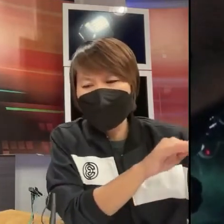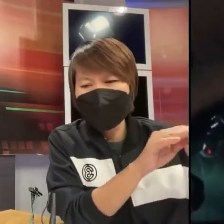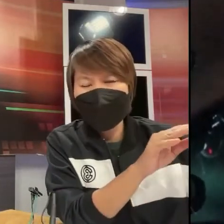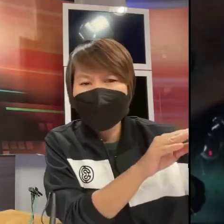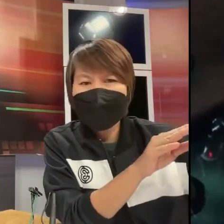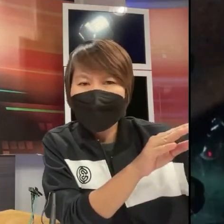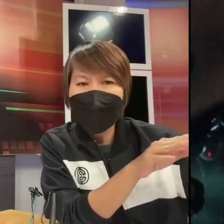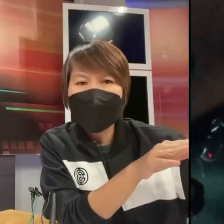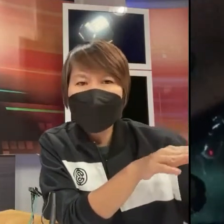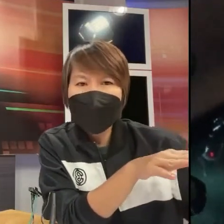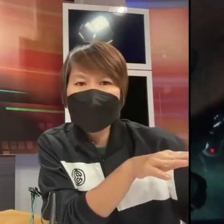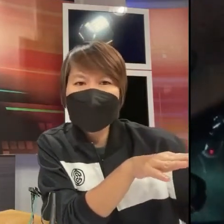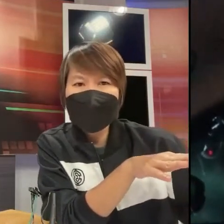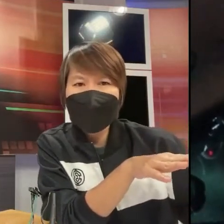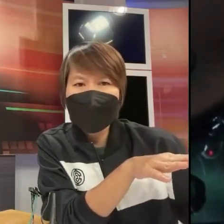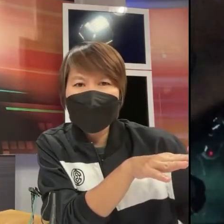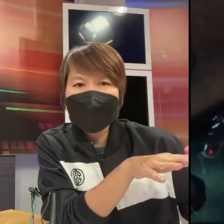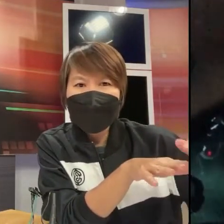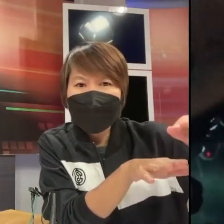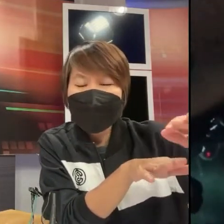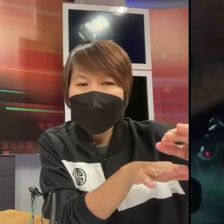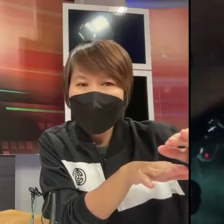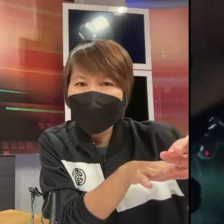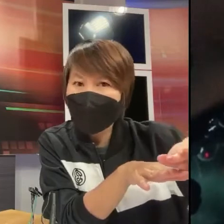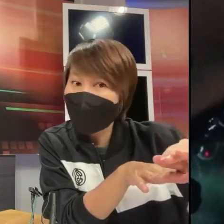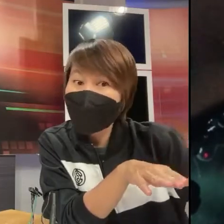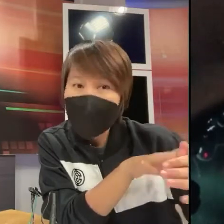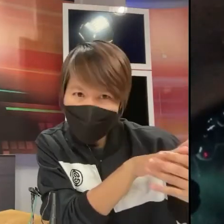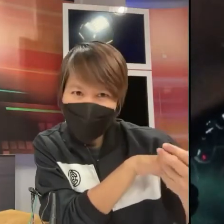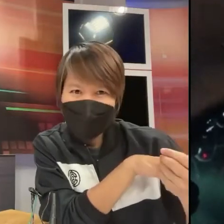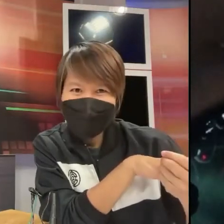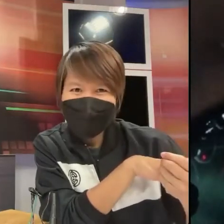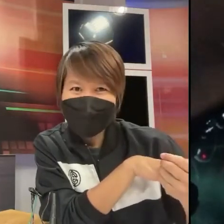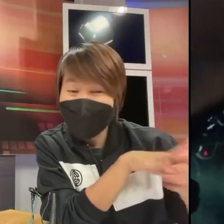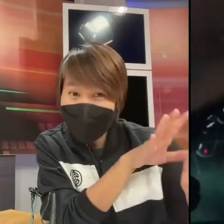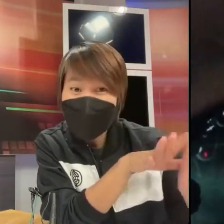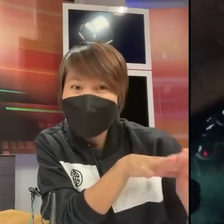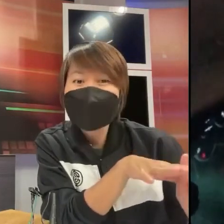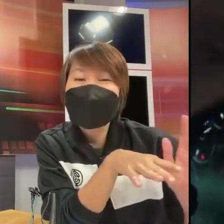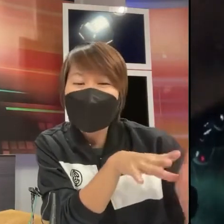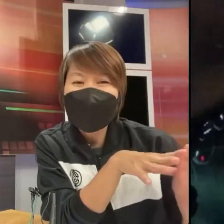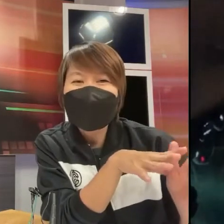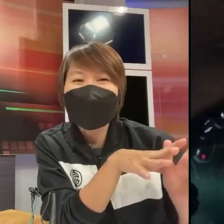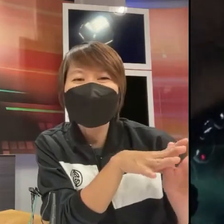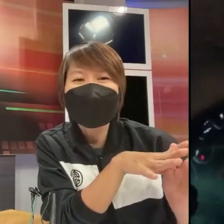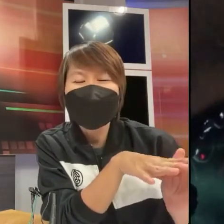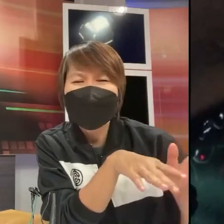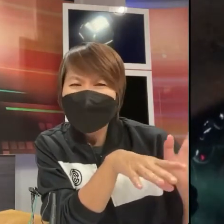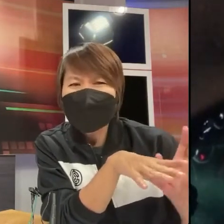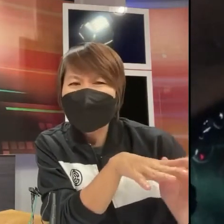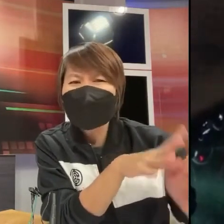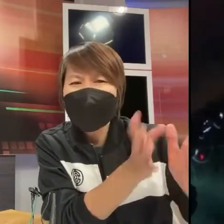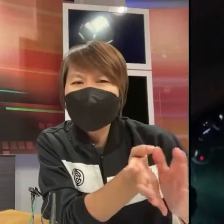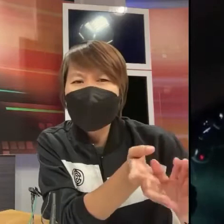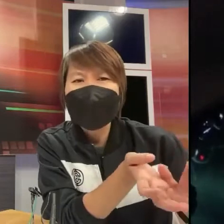เด็นที่เขาพยายามที่จะไม่เห็นด้วยคือเอาจริงๆถ้าเราพูดตรงๆก็คือว่า